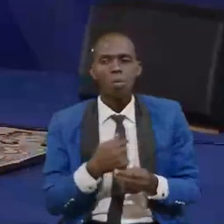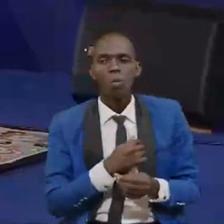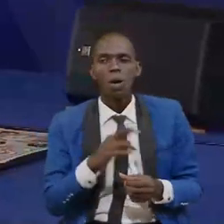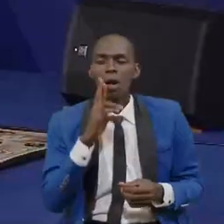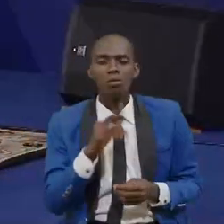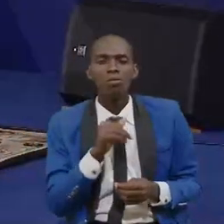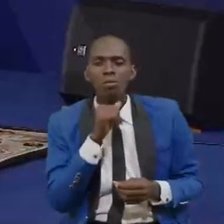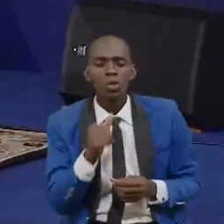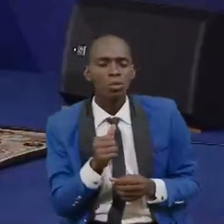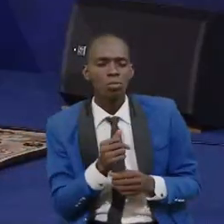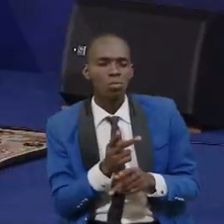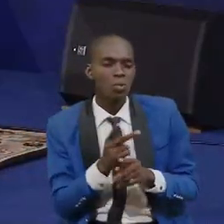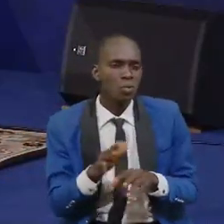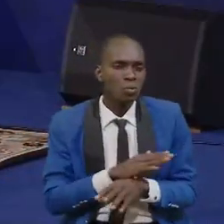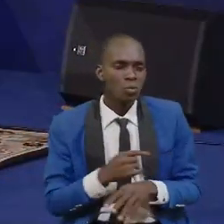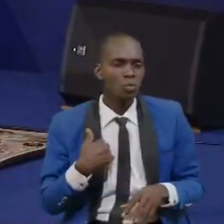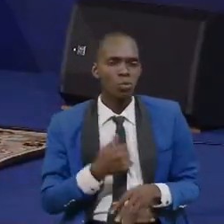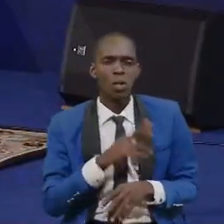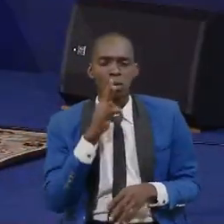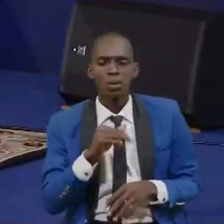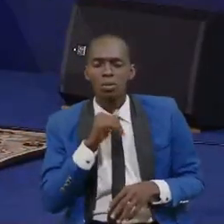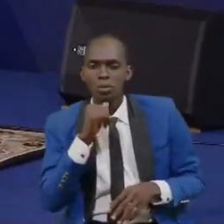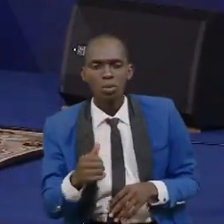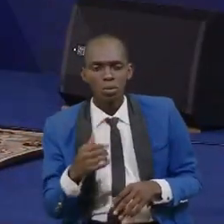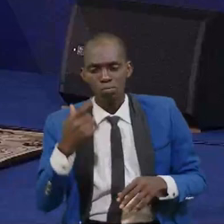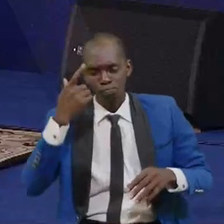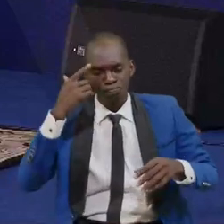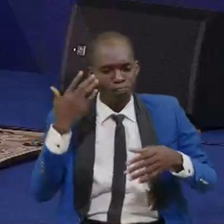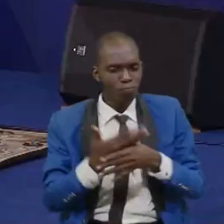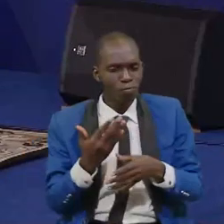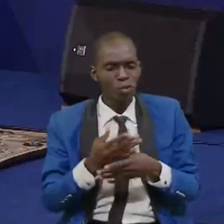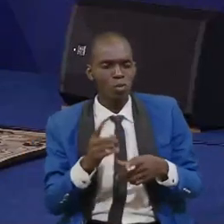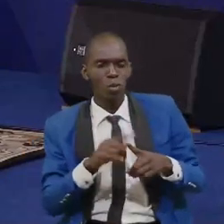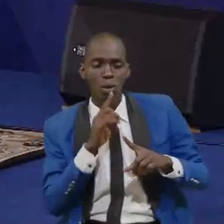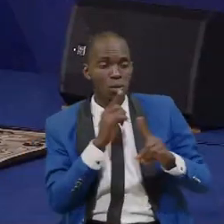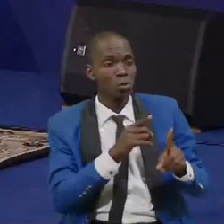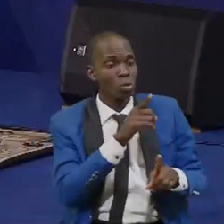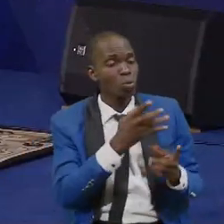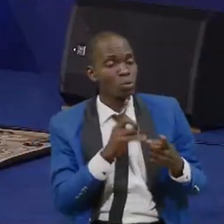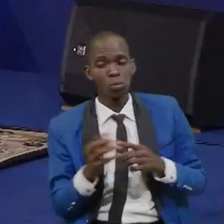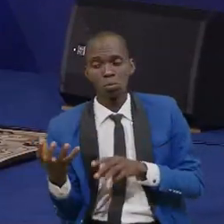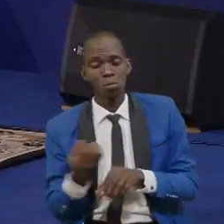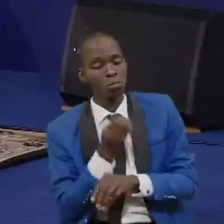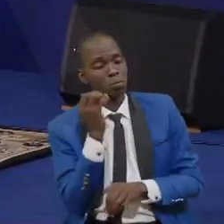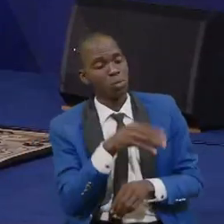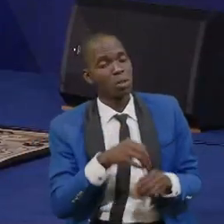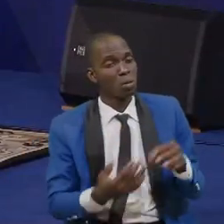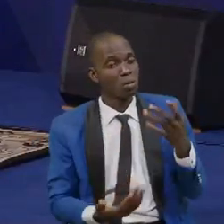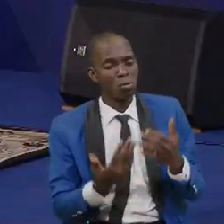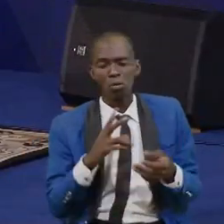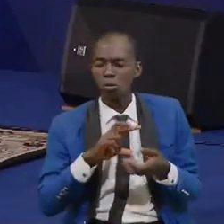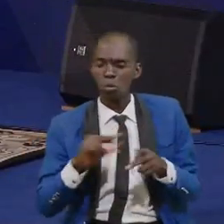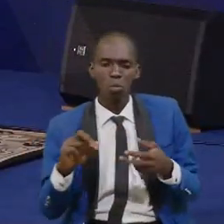nous ne sommes pas dérangés de te répondre là-dessus. Vas-y seulement et fais ce que tu veux faire. Notre